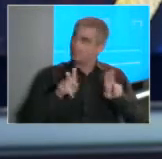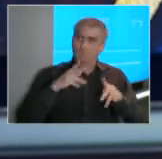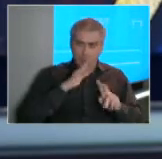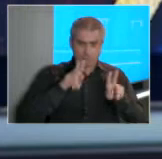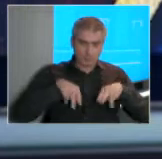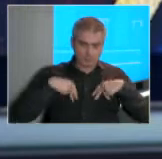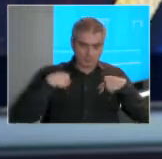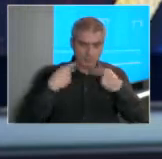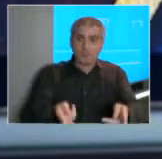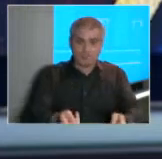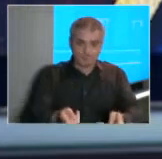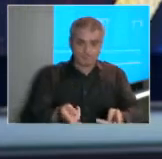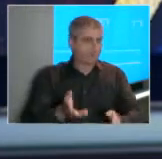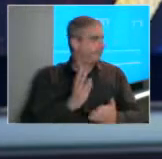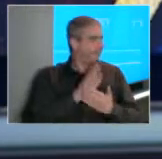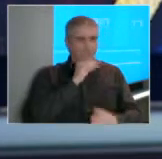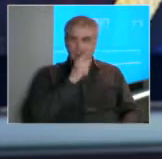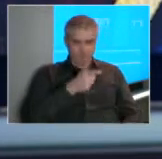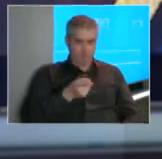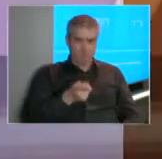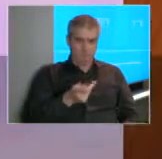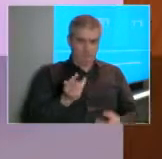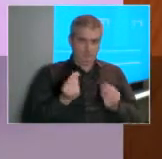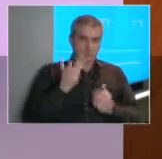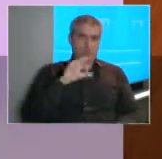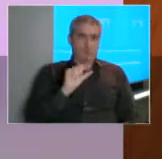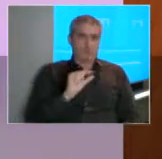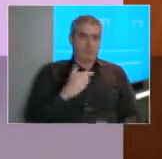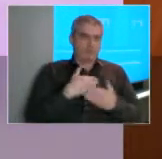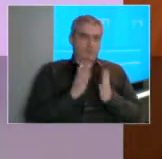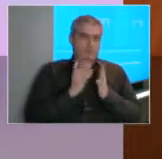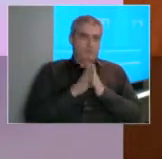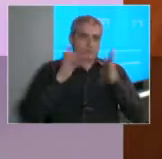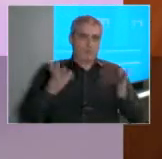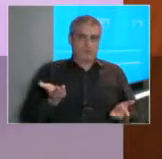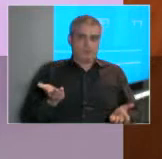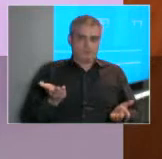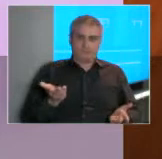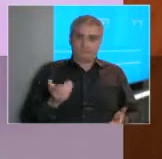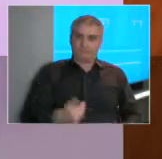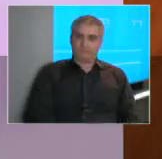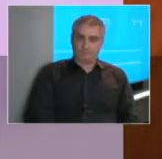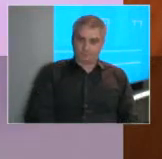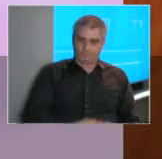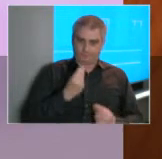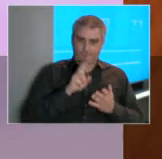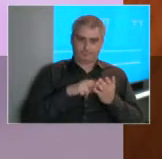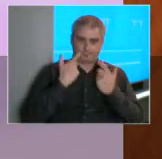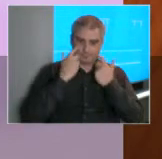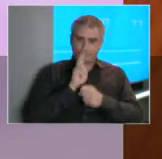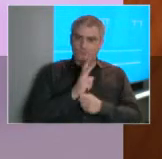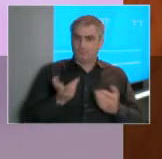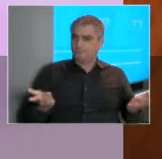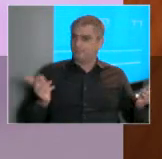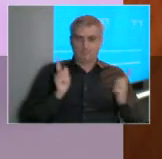המוצר, תקבל. אני כבר לא מדבר על זה שהמחיר יותר נמוך והאריזות יותר גדולות. אמצעי גבייה מאובטחים. אמצעי גבייה מאובטחים.